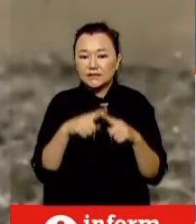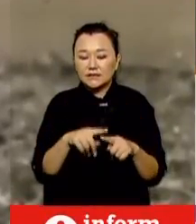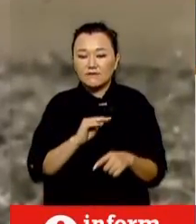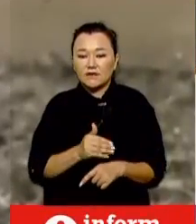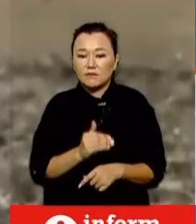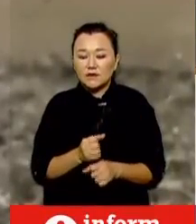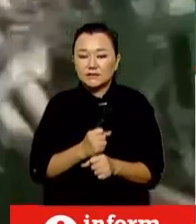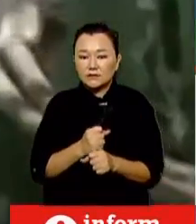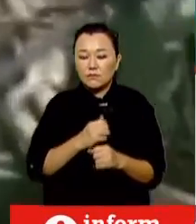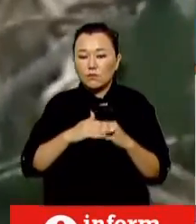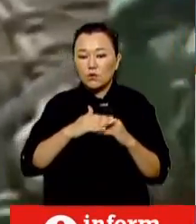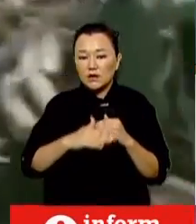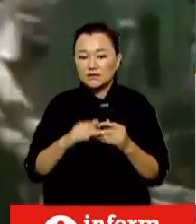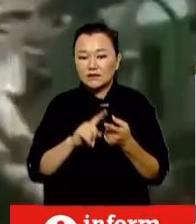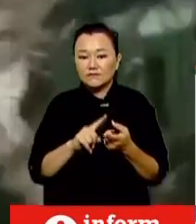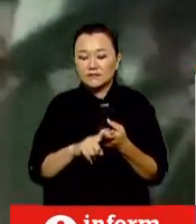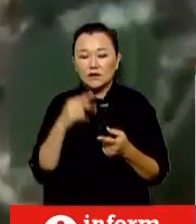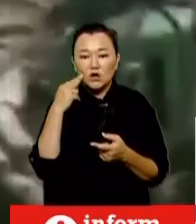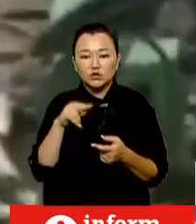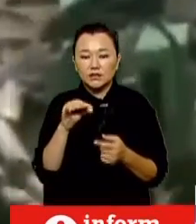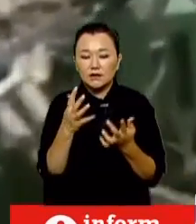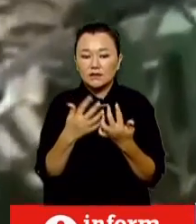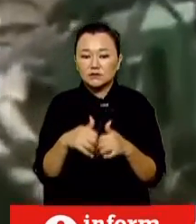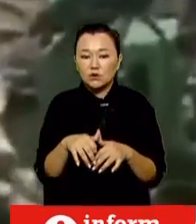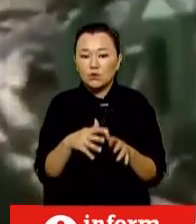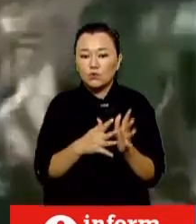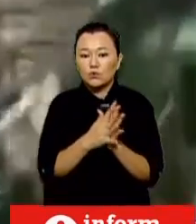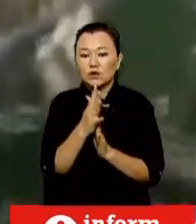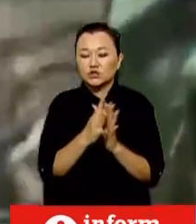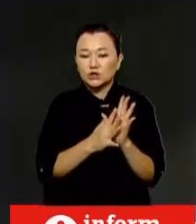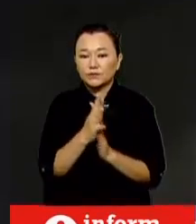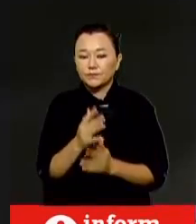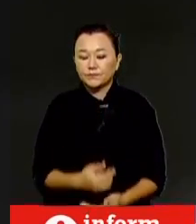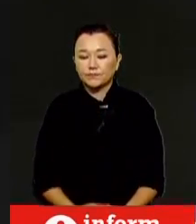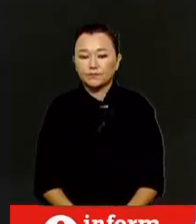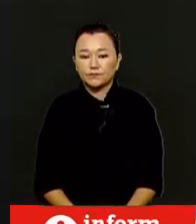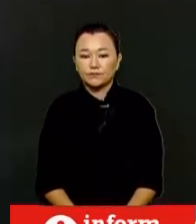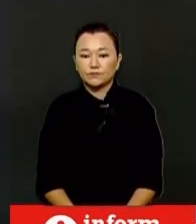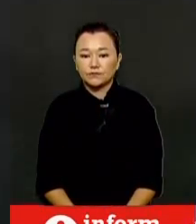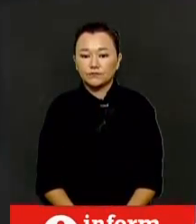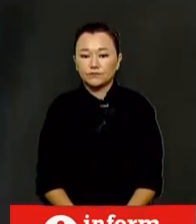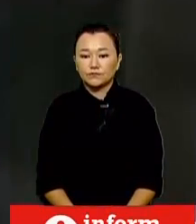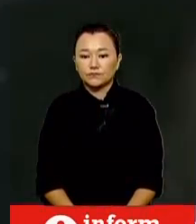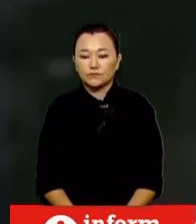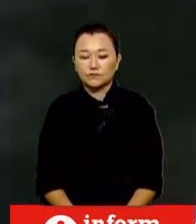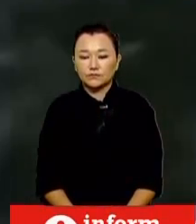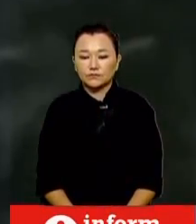фермеры обрабатывают поля, зависит качество и количество урожая. Анастасия Новикова, Дурнабдиев, Абзал Турабеков, Информбюро.